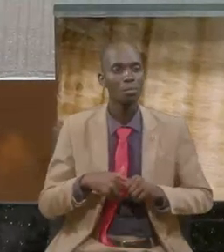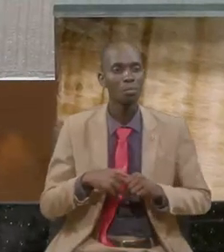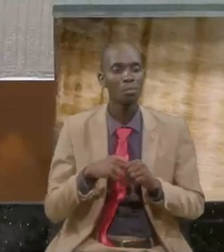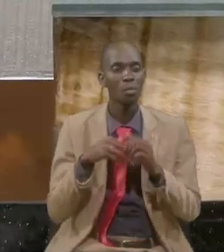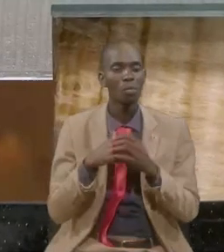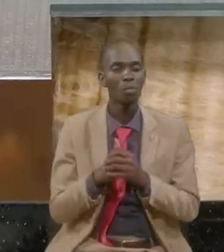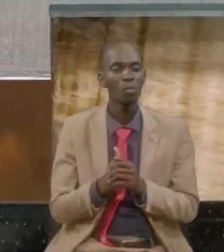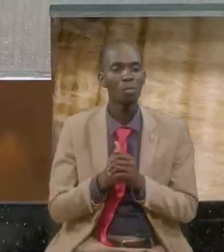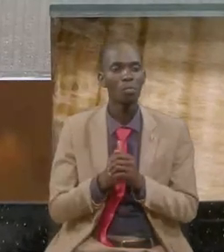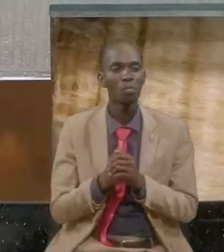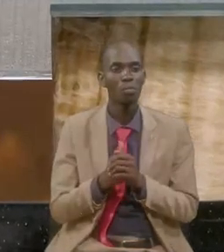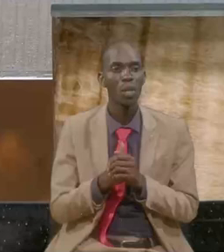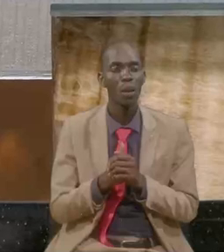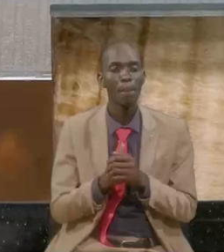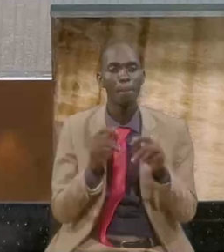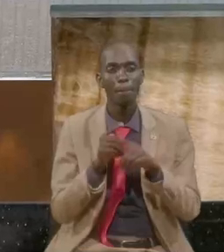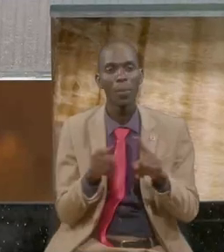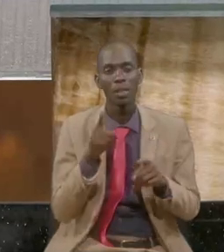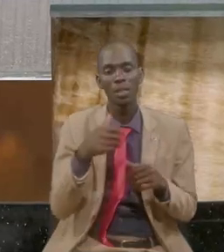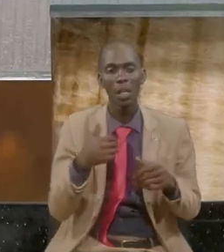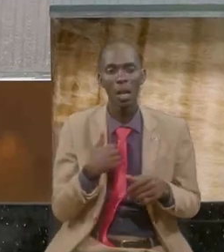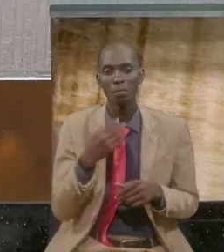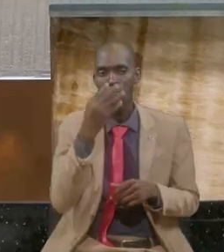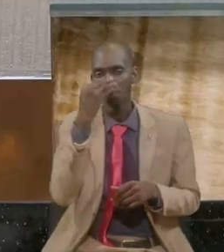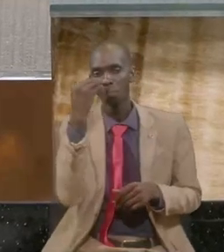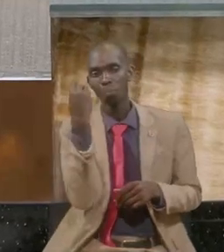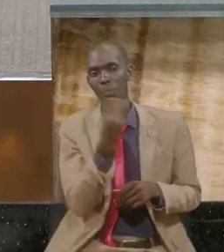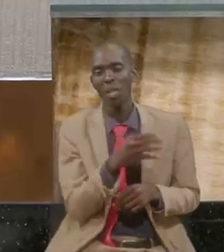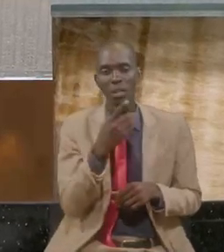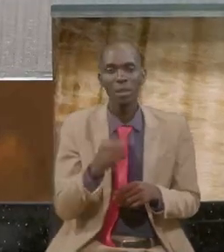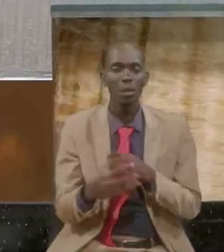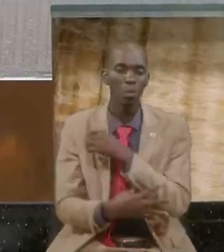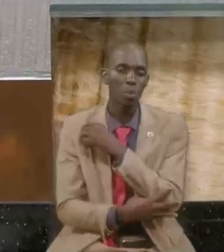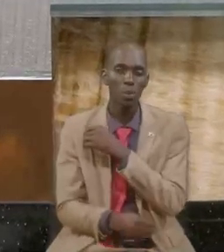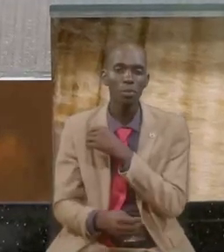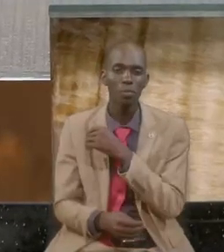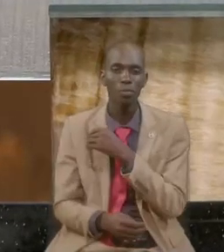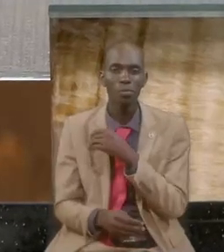Verset 6 dit, et vous, vous avilissez le pauvre.